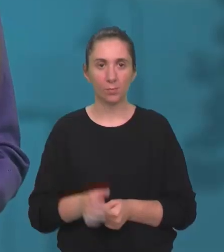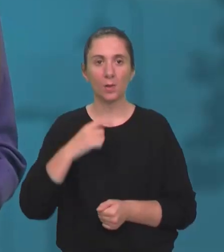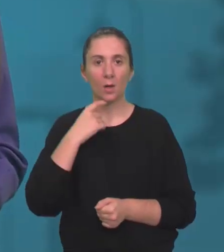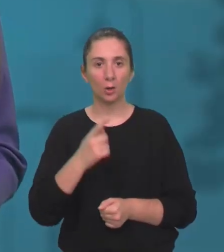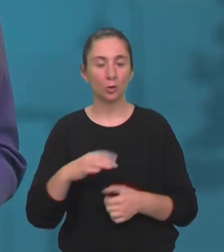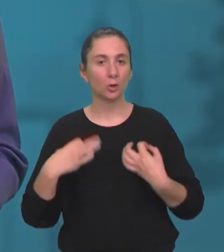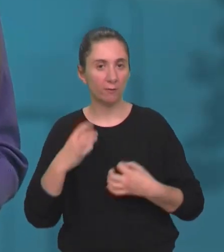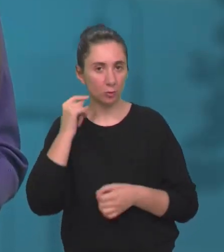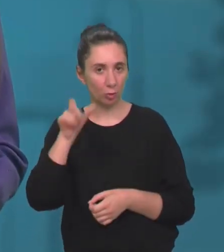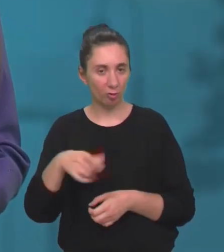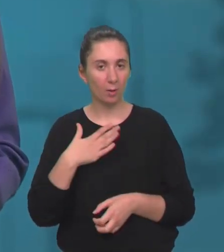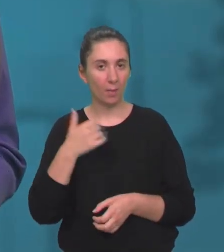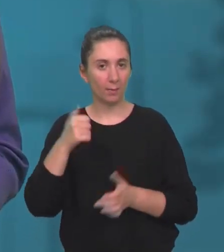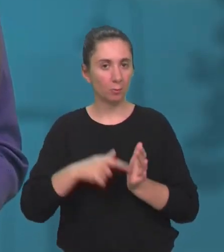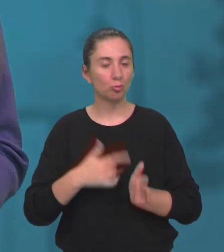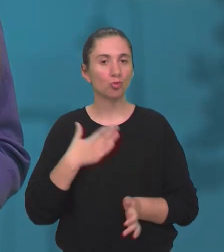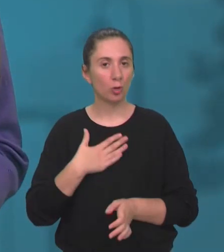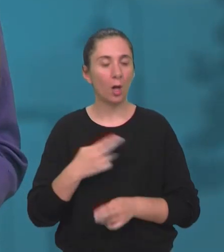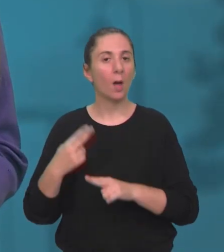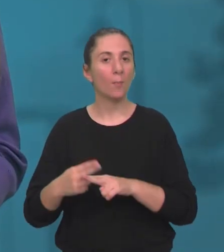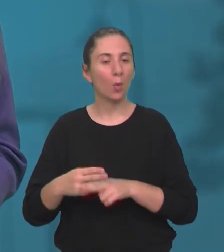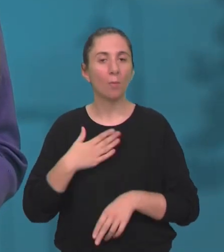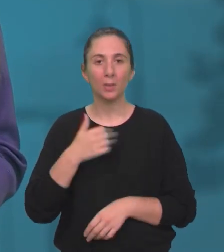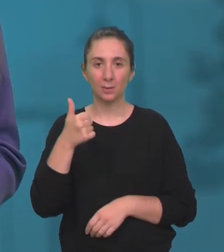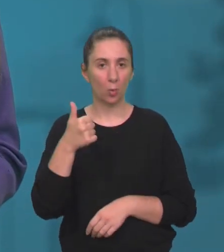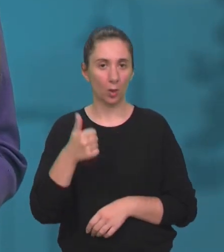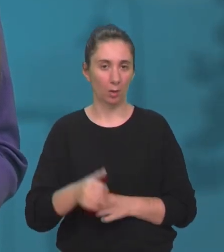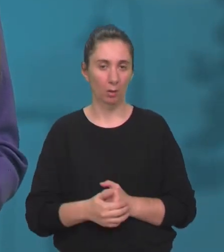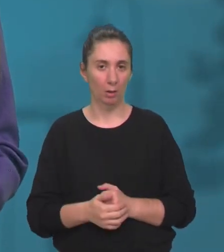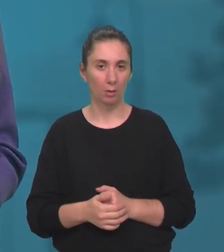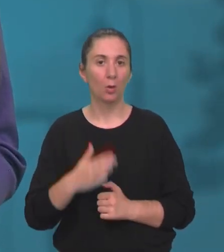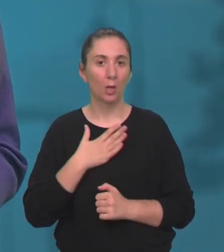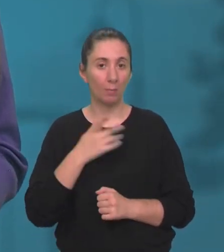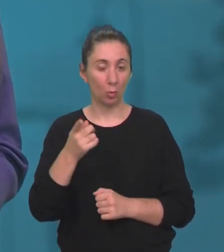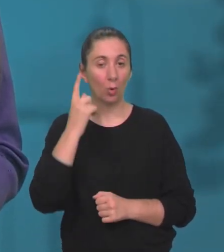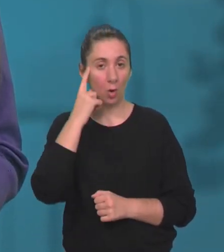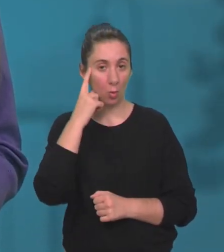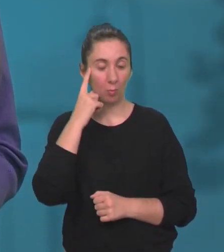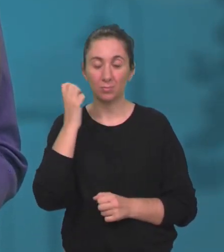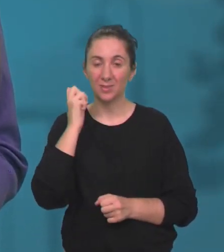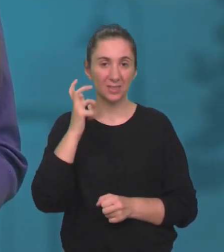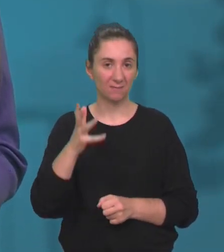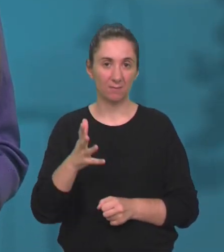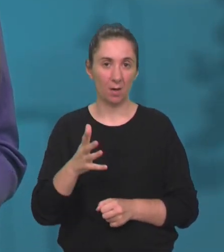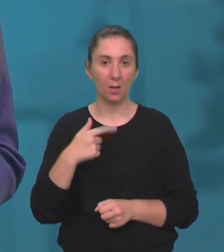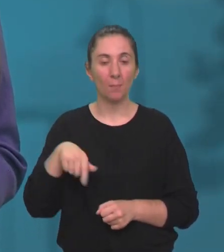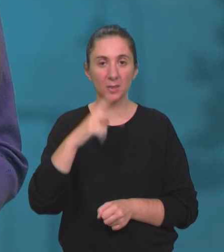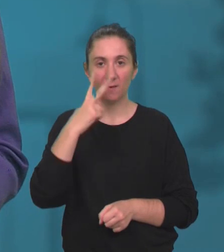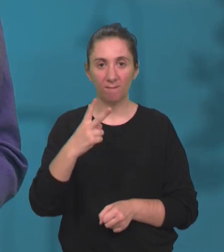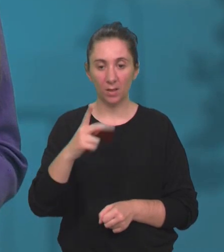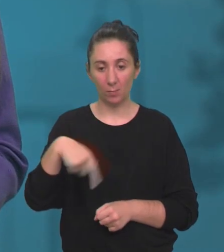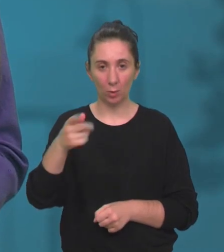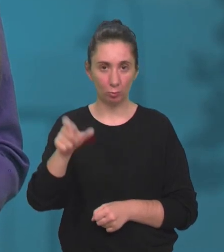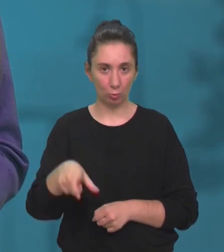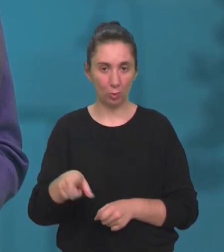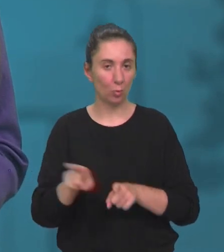Kaže se da zdrav čovjek ima 1000 želja, a bolestan ima samo jednu. Imajte to na umu baš svakog dana, a mi se vidimo već